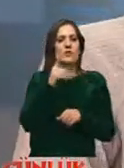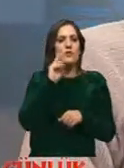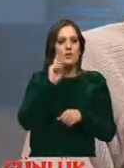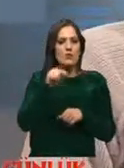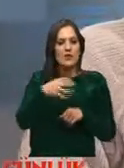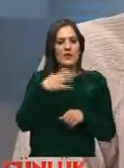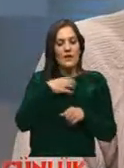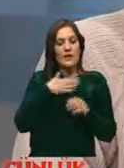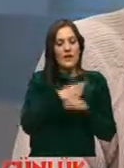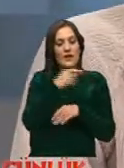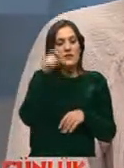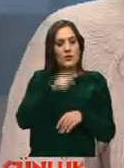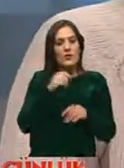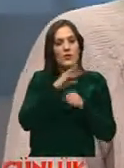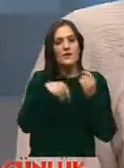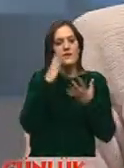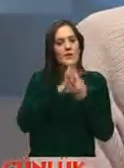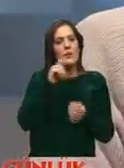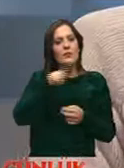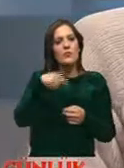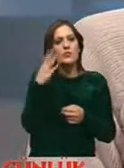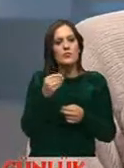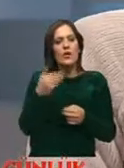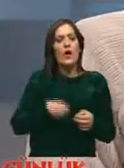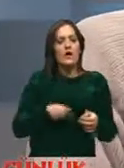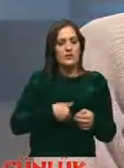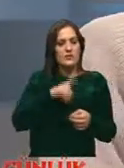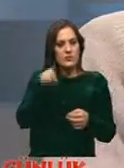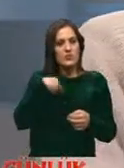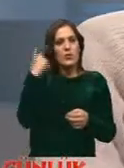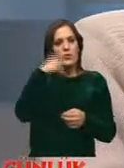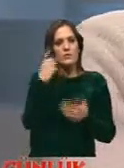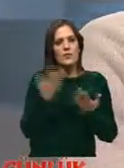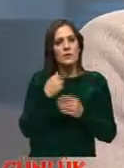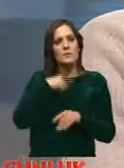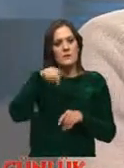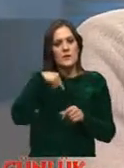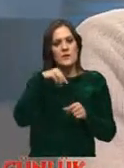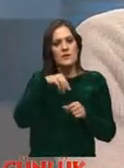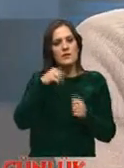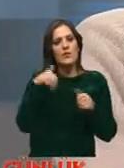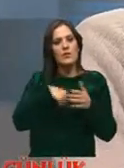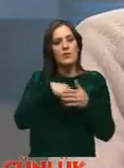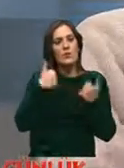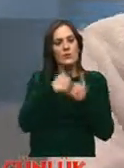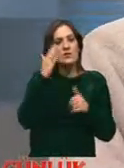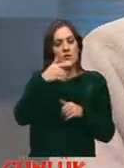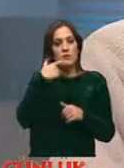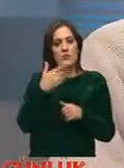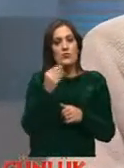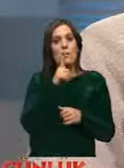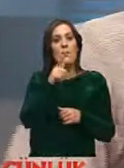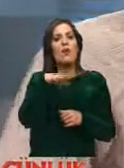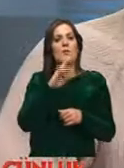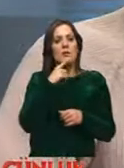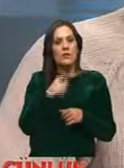Bu kendini gerçekleştirme olayını. İnsanlar buna çok aslında açlar. O yüzden de hani biz futbol maçlarına gidenlere diyoruz ki çok